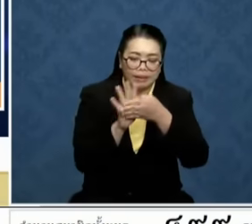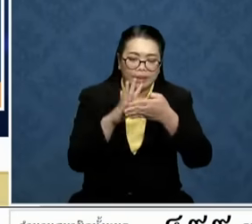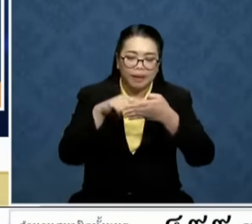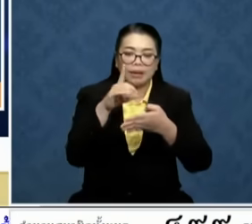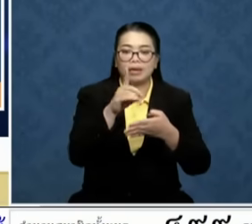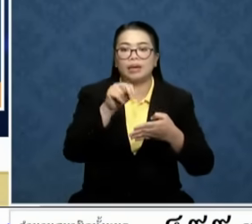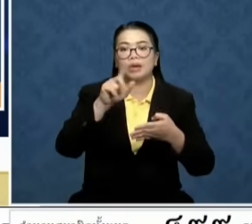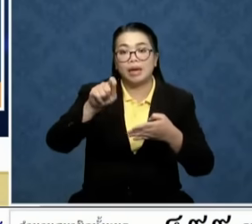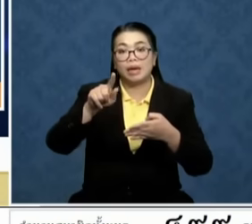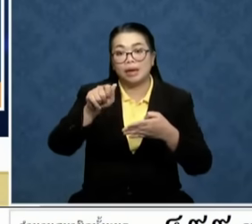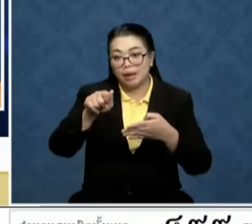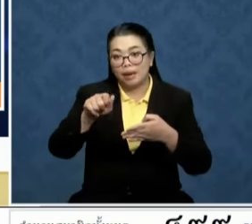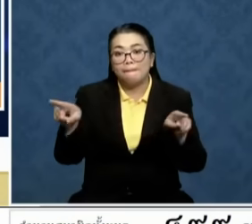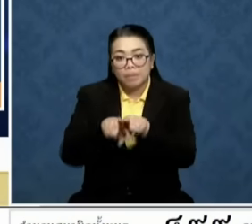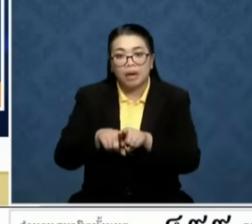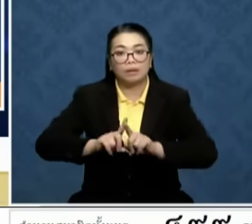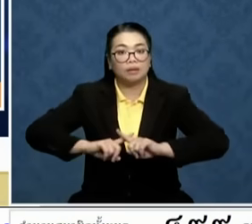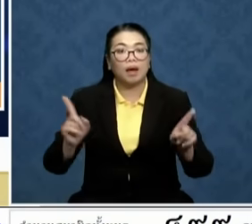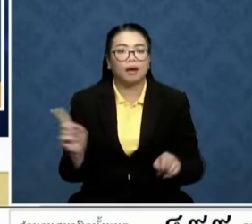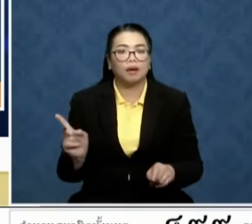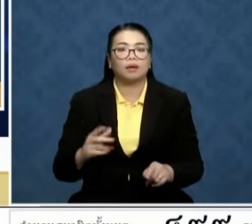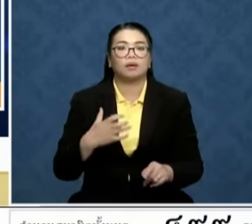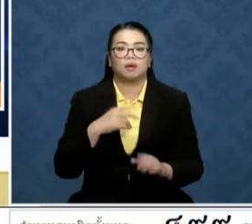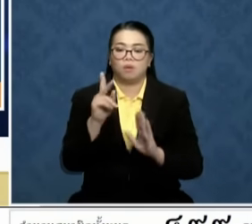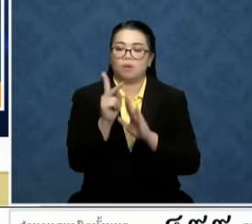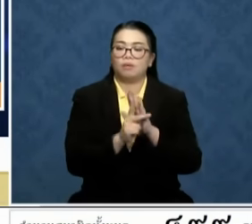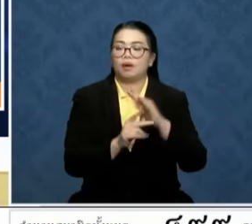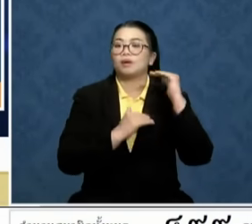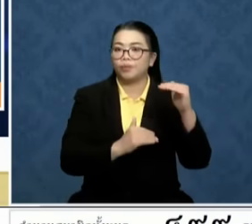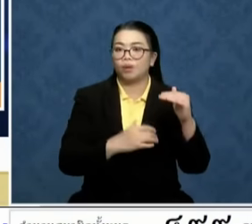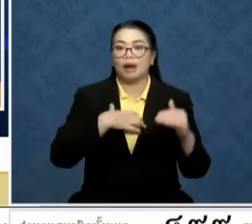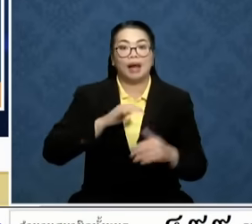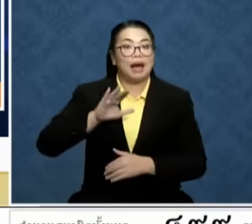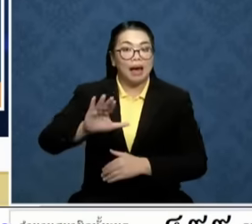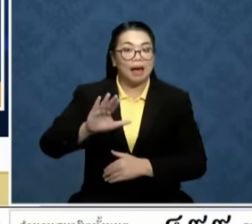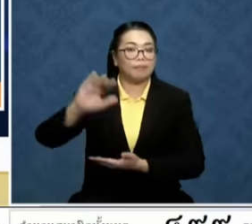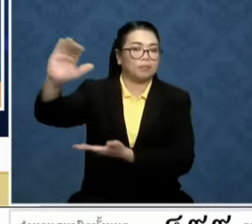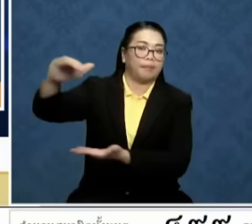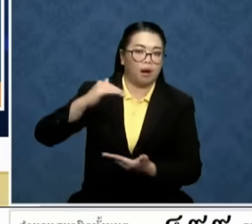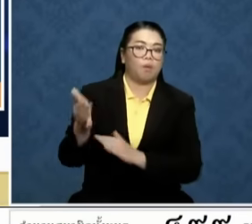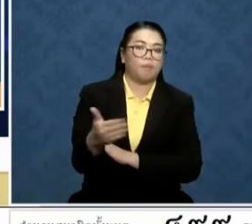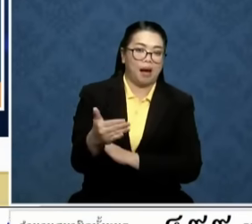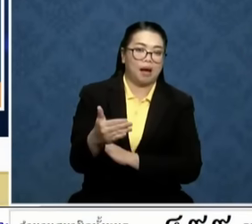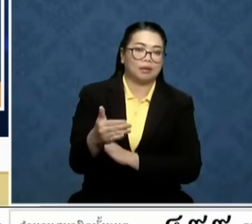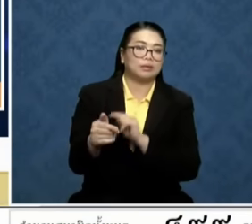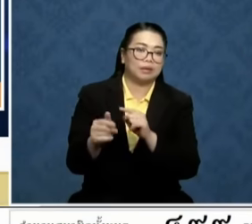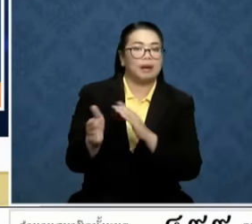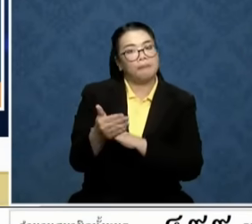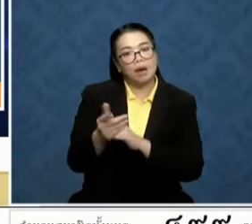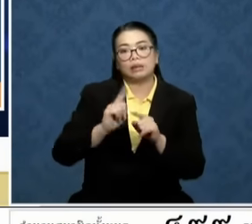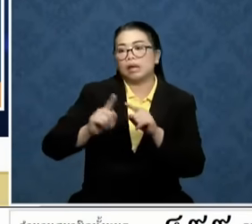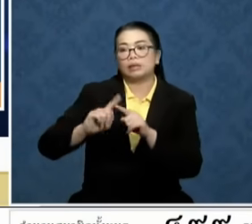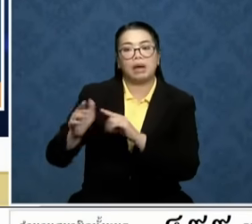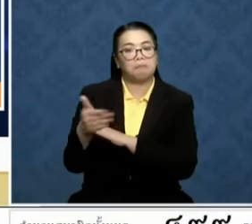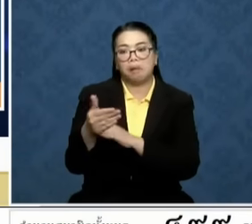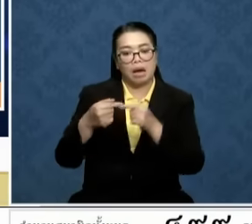ครับกฎหมายเนี่ยมันกำหนดว่าห้ามนำเข้าปลาที่กำหนดอ่ะนะครับพวกปลาเอเลี่ยน